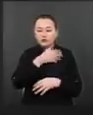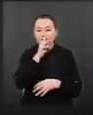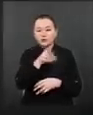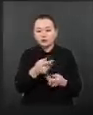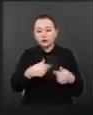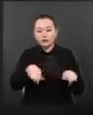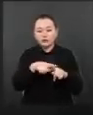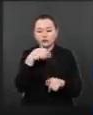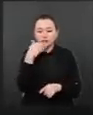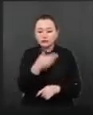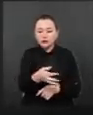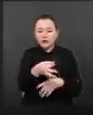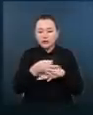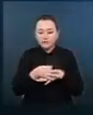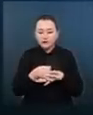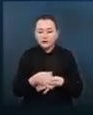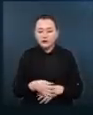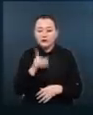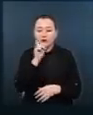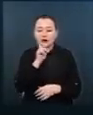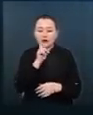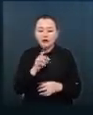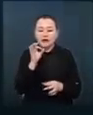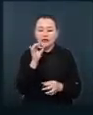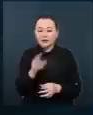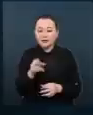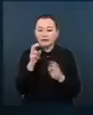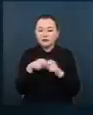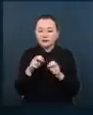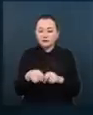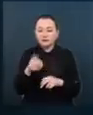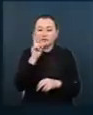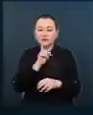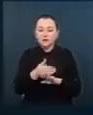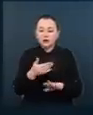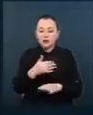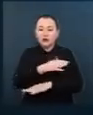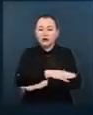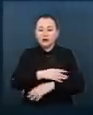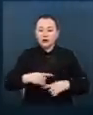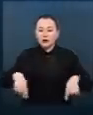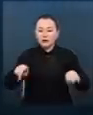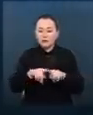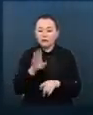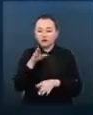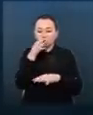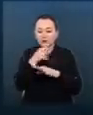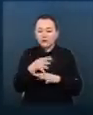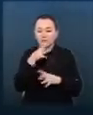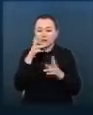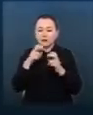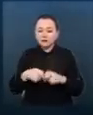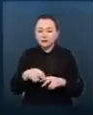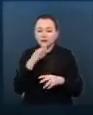компанию застройщика. Нам ответили. Пока иск на стадии предварительного рассмотрения. Позиция компании будет озвучена в ходе судебного